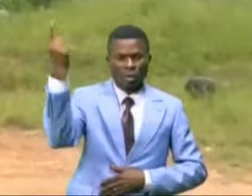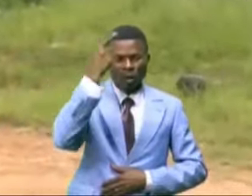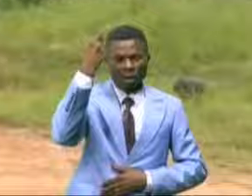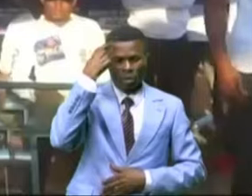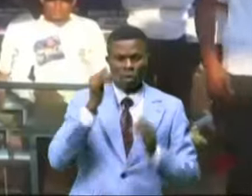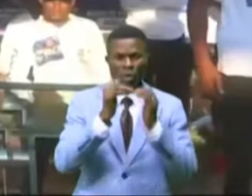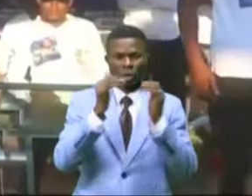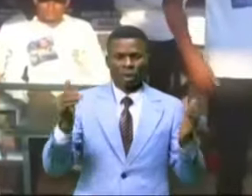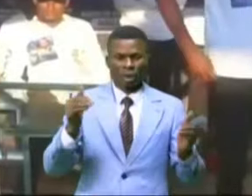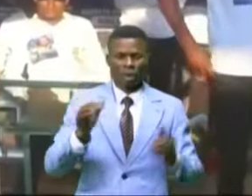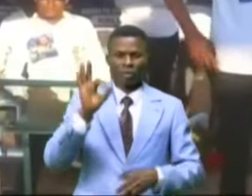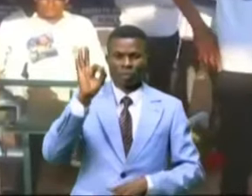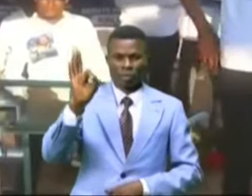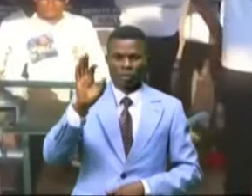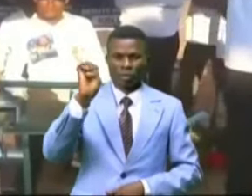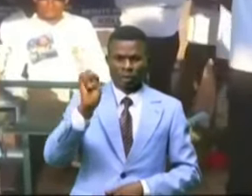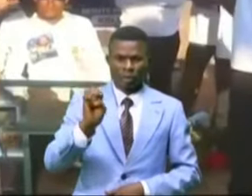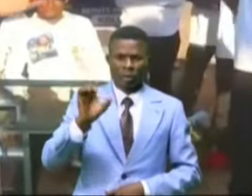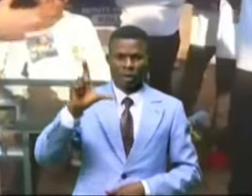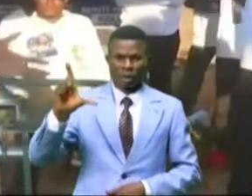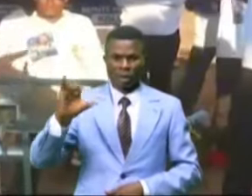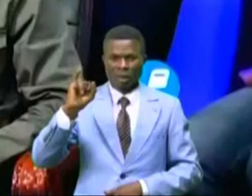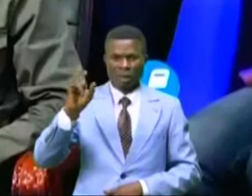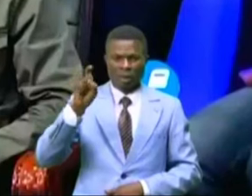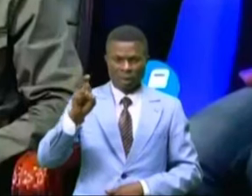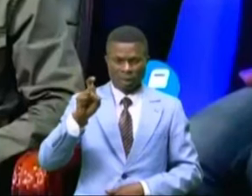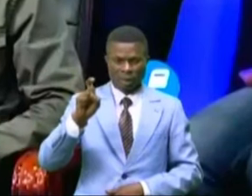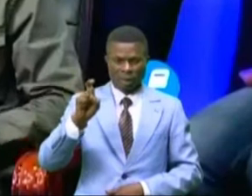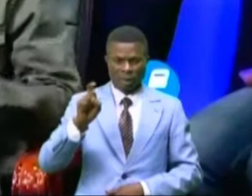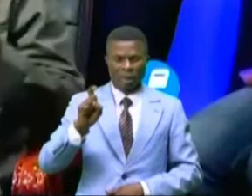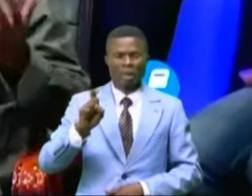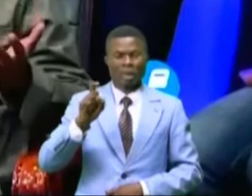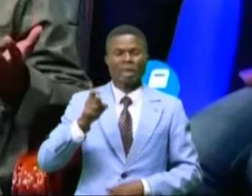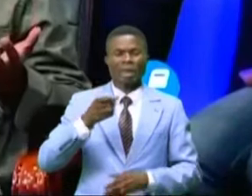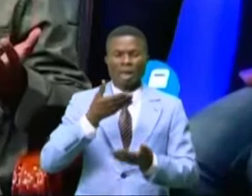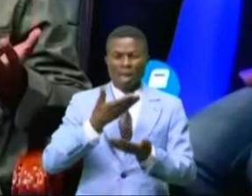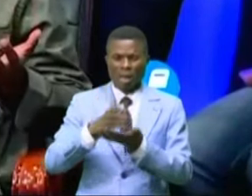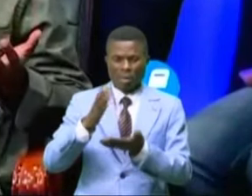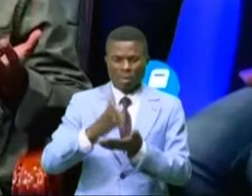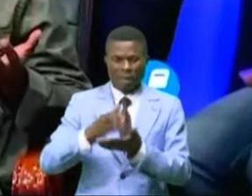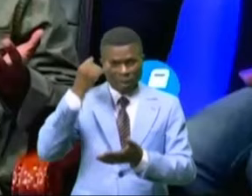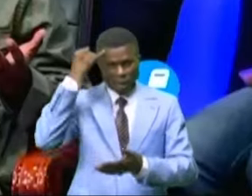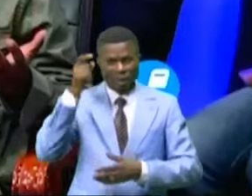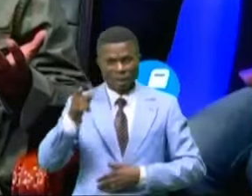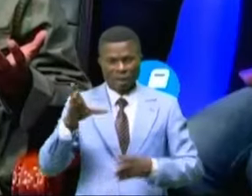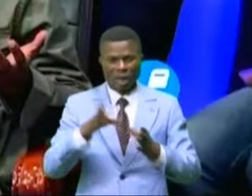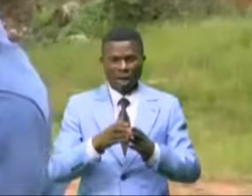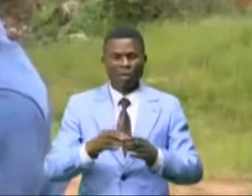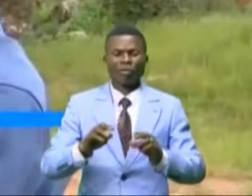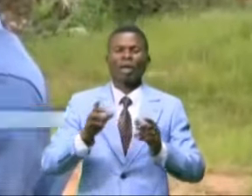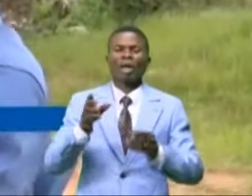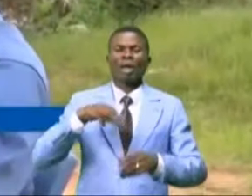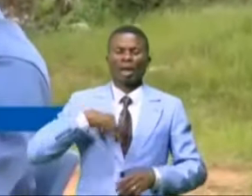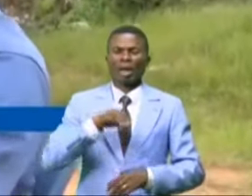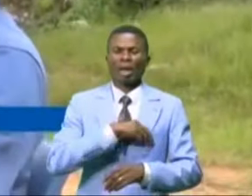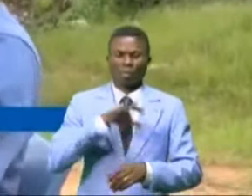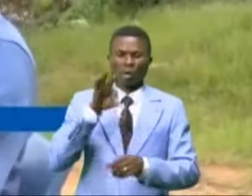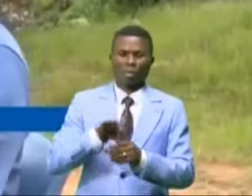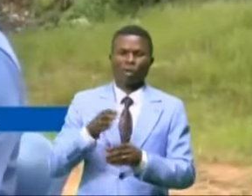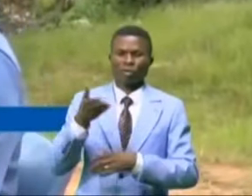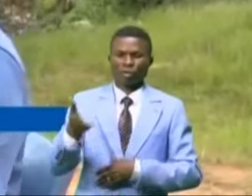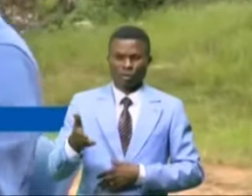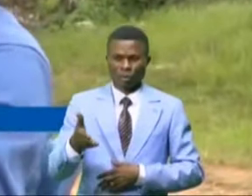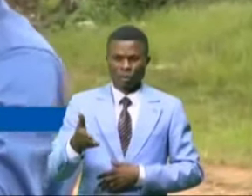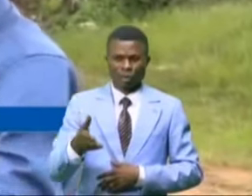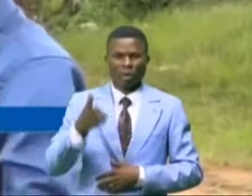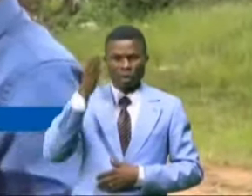paix, Feli Mbenga Mukuna, qui a tenu à partager cette attitude avec sa base. Vous avez scié sang de